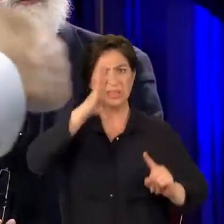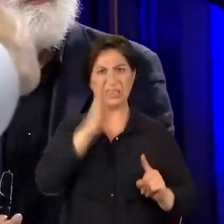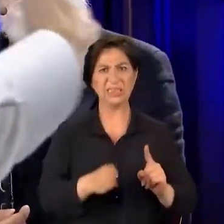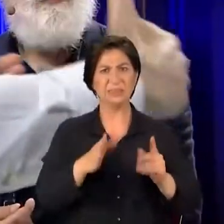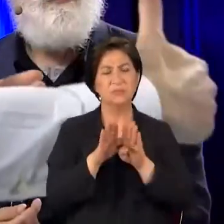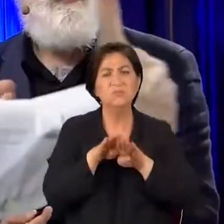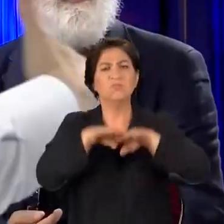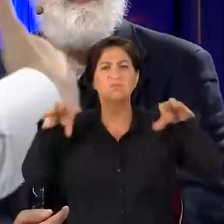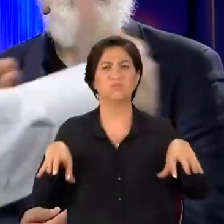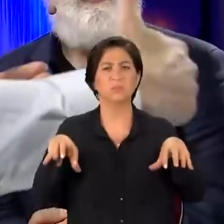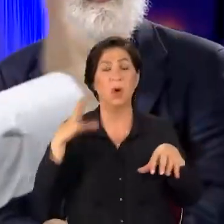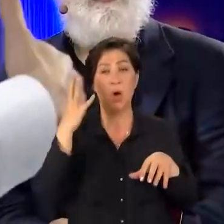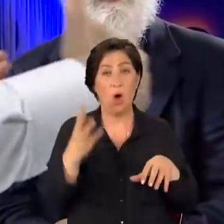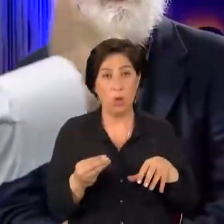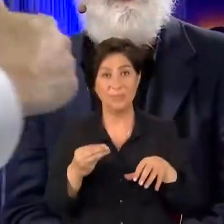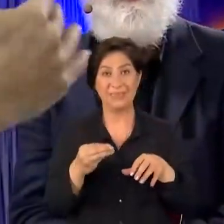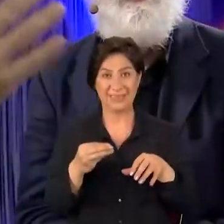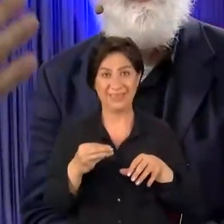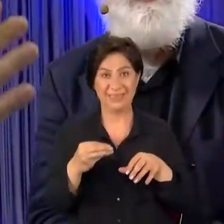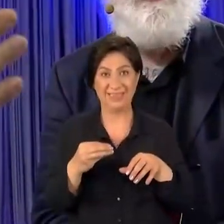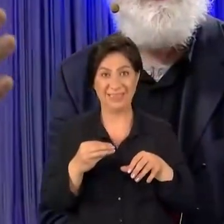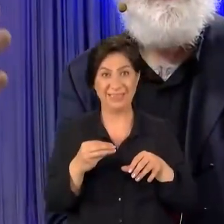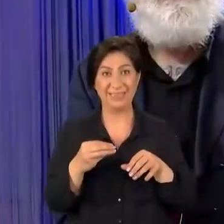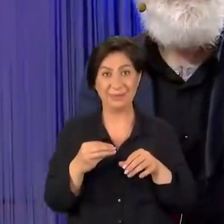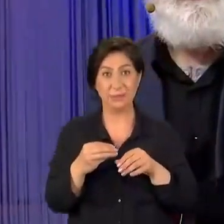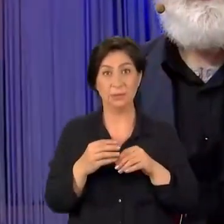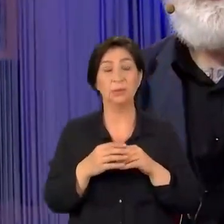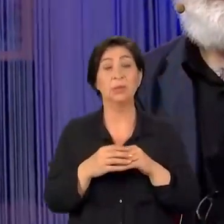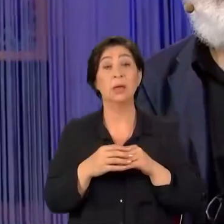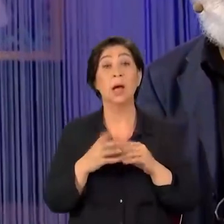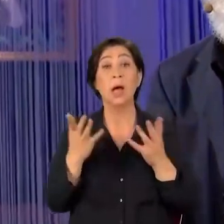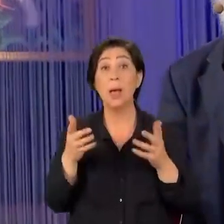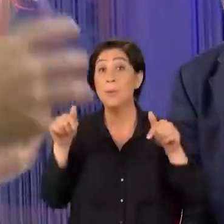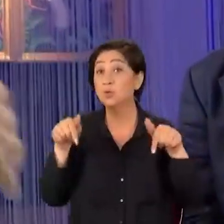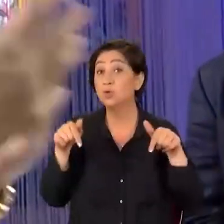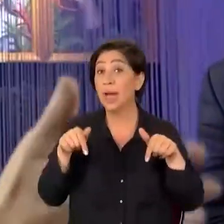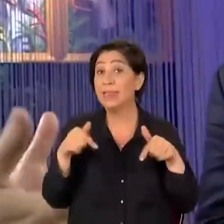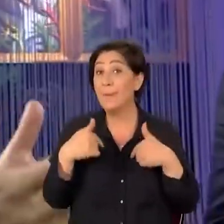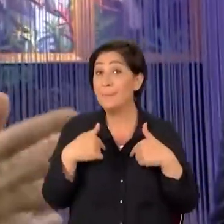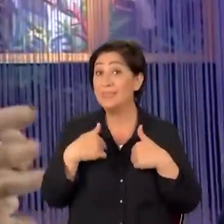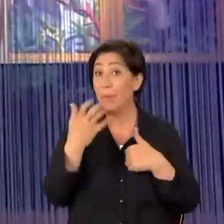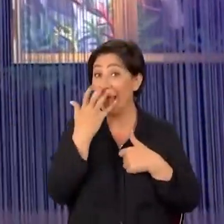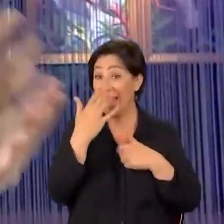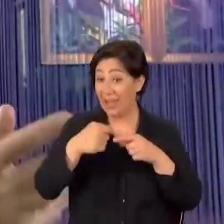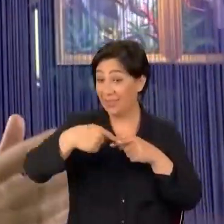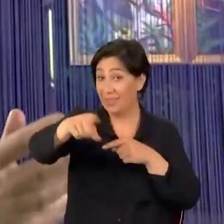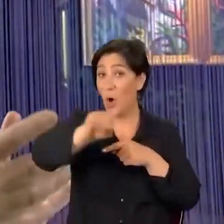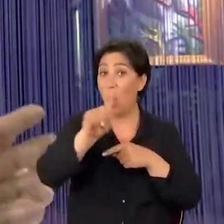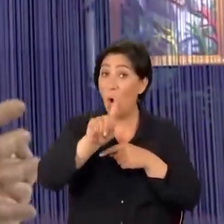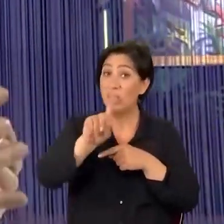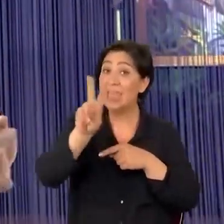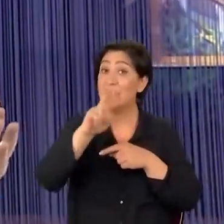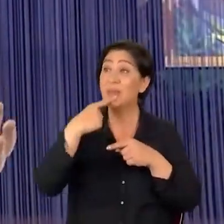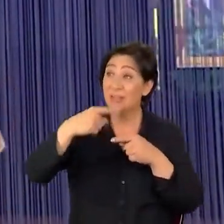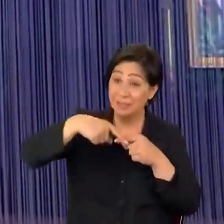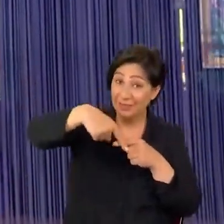ayrışma, depolitik olanlara nazaran. Ama şu anda bizi bekleyen 10 yıl içerisinde ya da 20 yıl